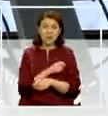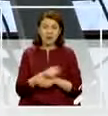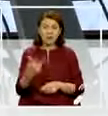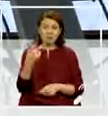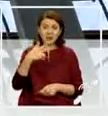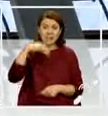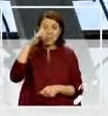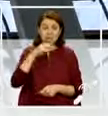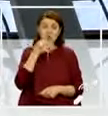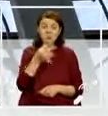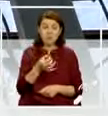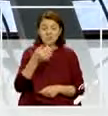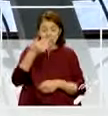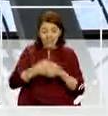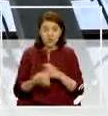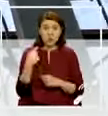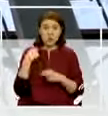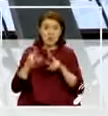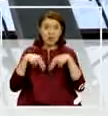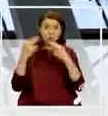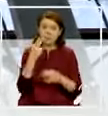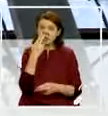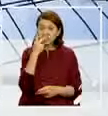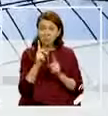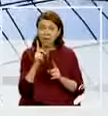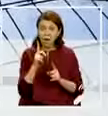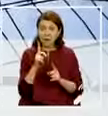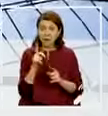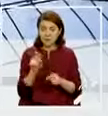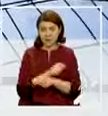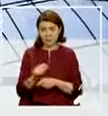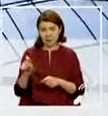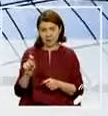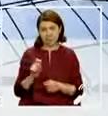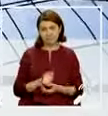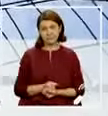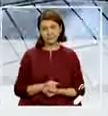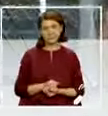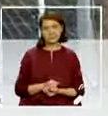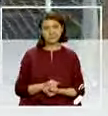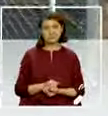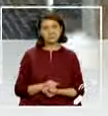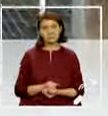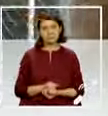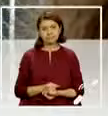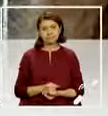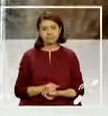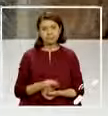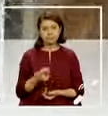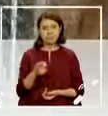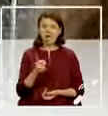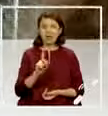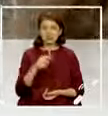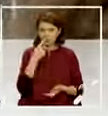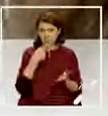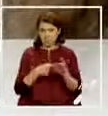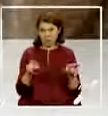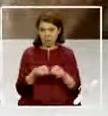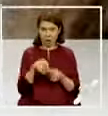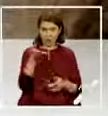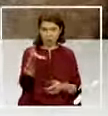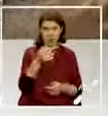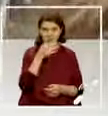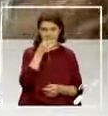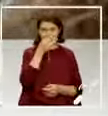promis că la sfârșitul săptămânii va reveni să vadă dacă pericolul a fost înlăturat. Asta nu trebuia să arată așa.